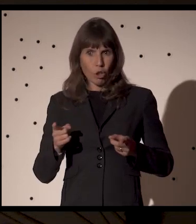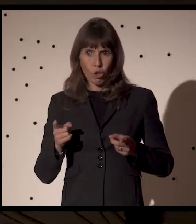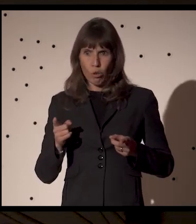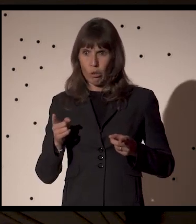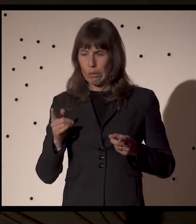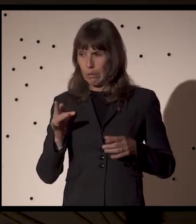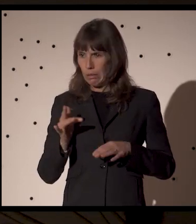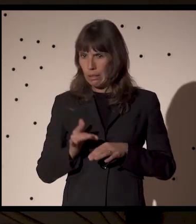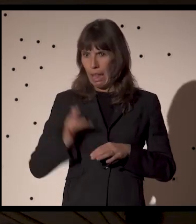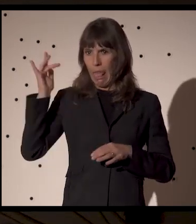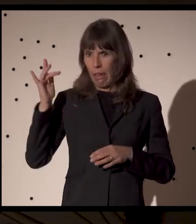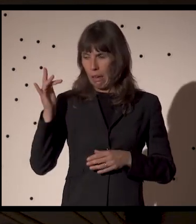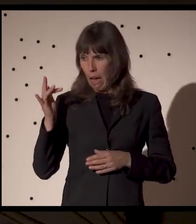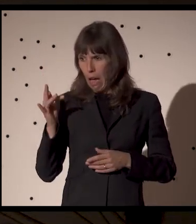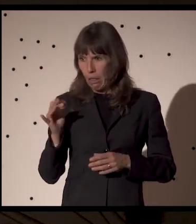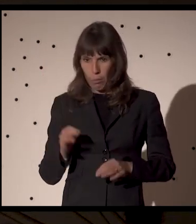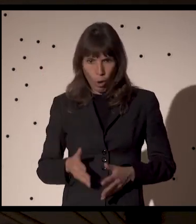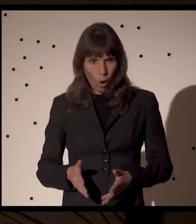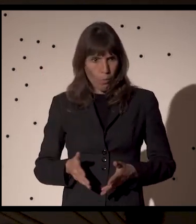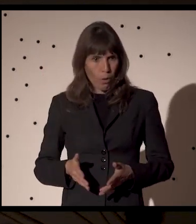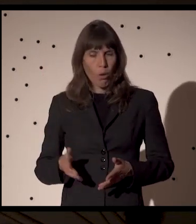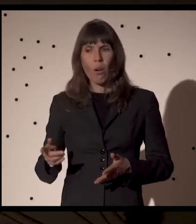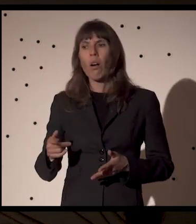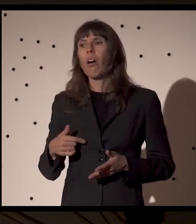delicato come quello che stiamo vivendo